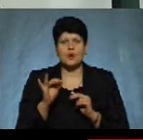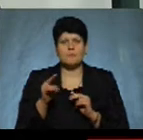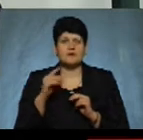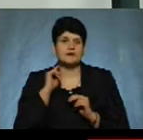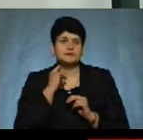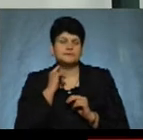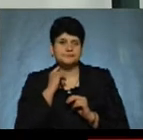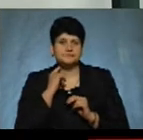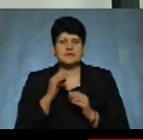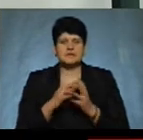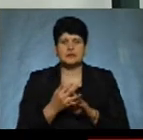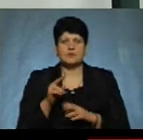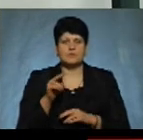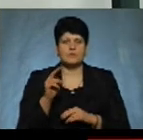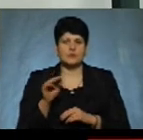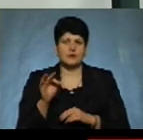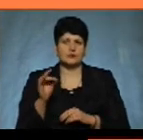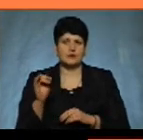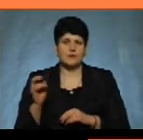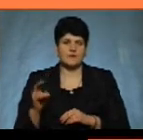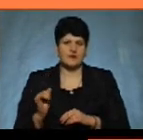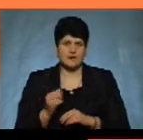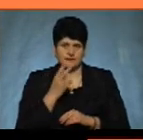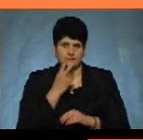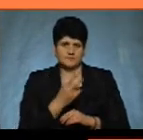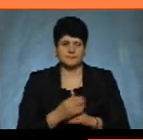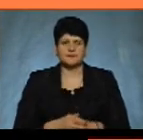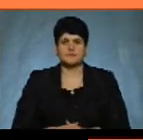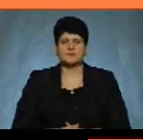селі Протопопівка. Як вона виглядає, в нас є сюжет.